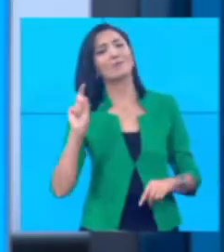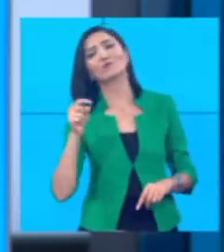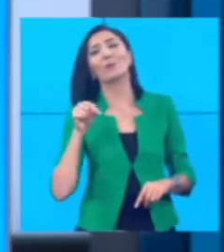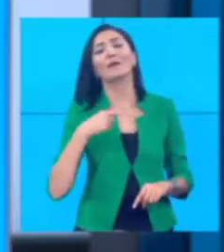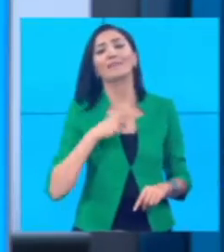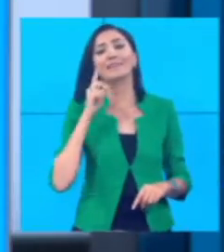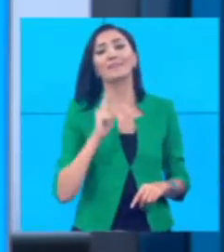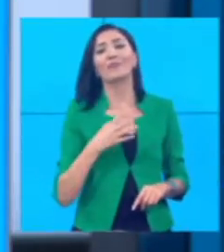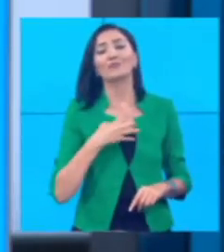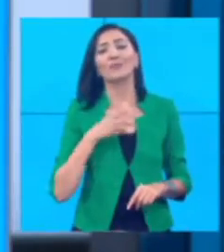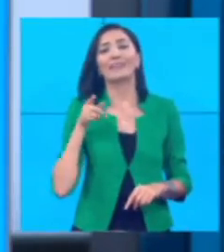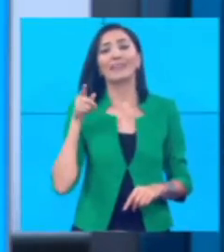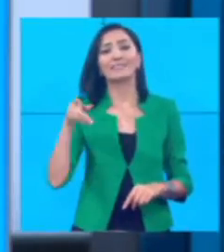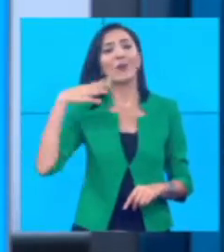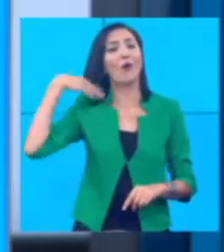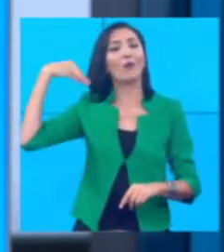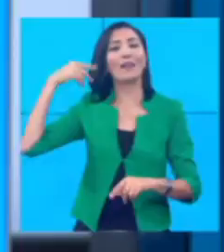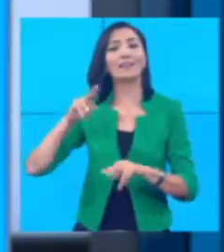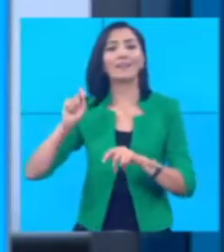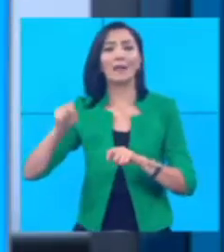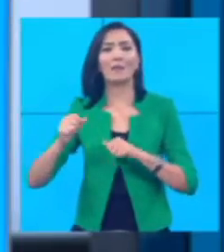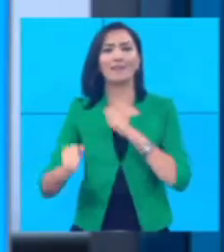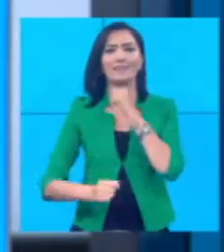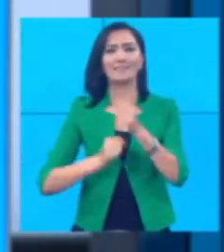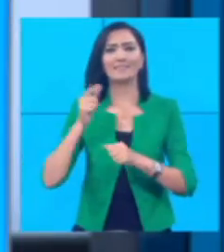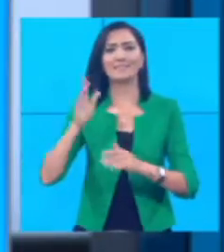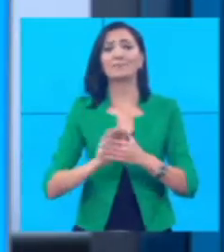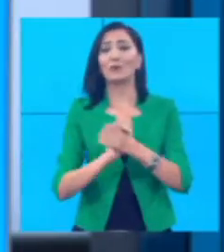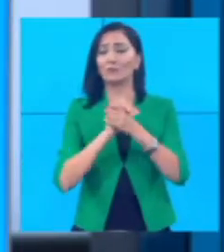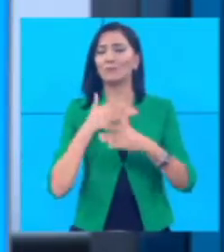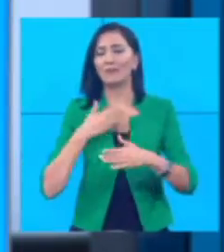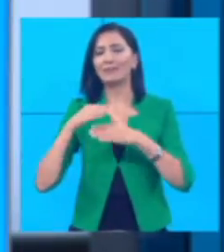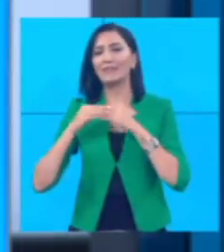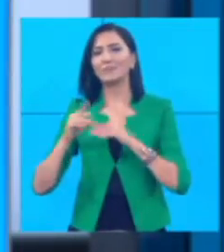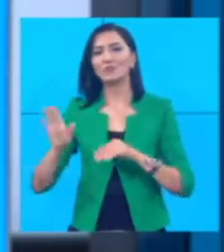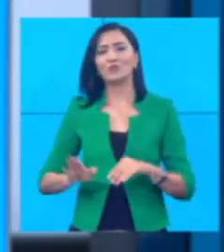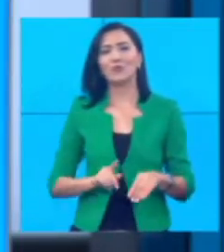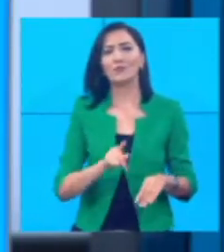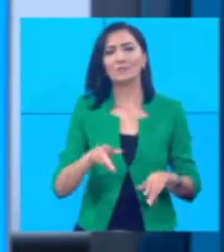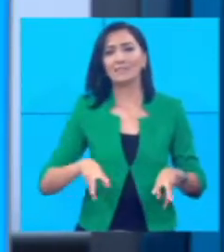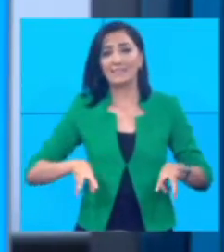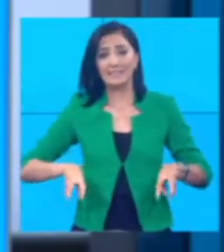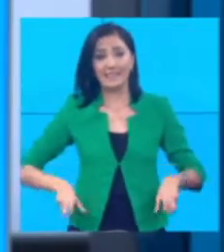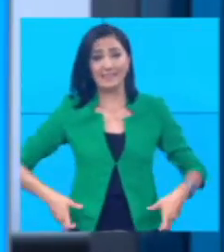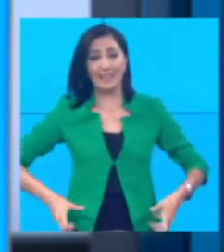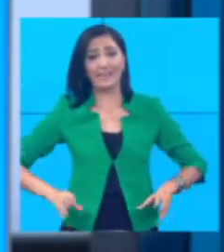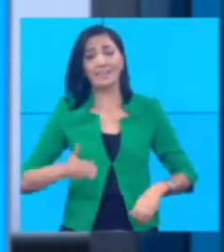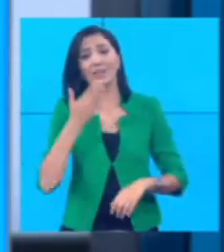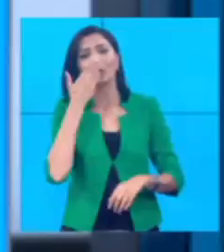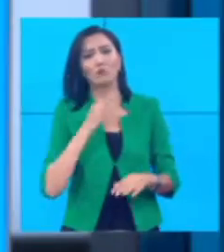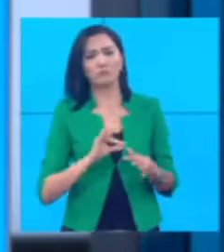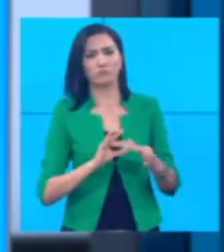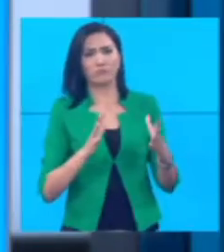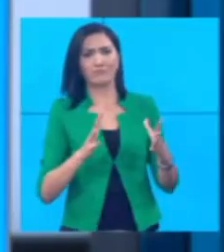bulunuyor. Ben ilk önce kendisiyle Hollanda'da yapılan atletizm şampiyonasında tanışmıştık. Çocuklarla evet. Konuştuk. Dedik sandalyeleri yok. Hemen